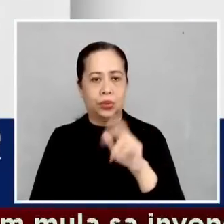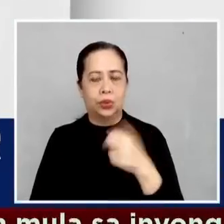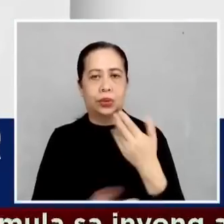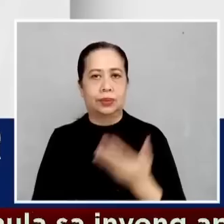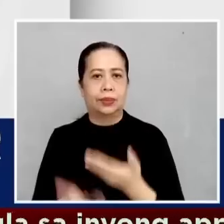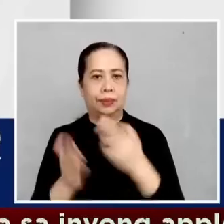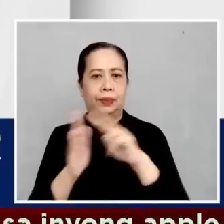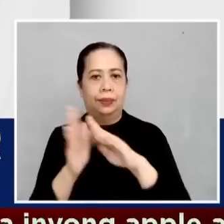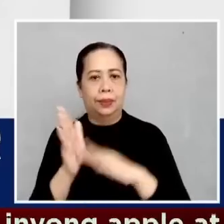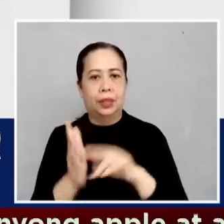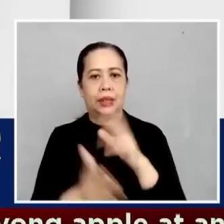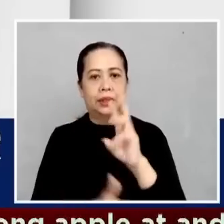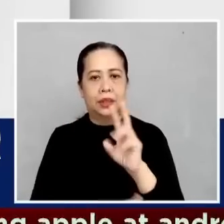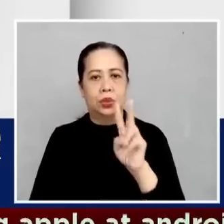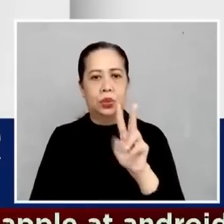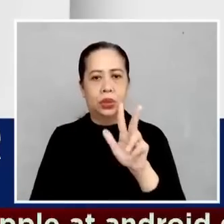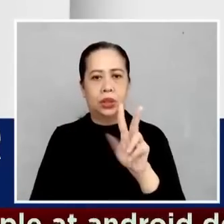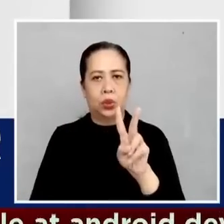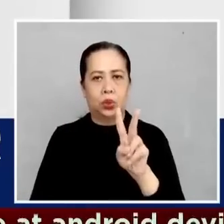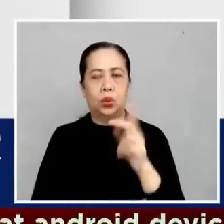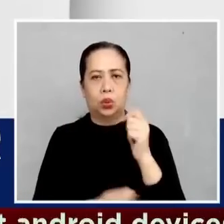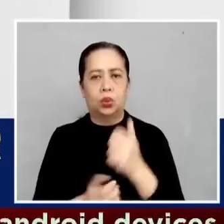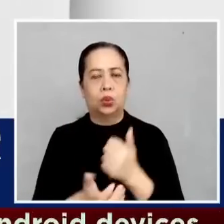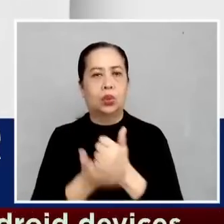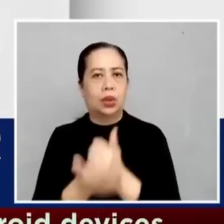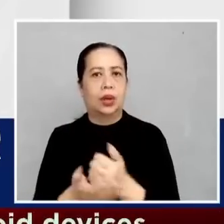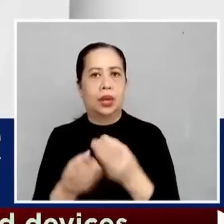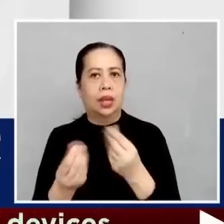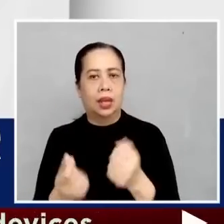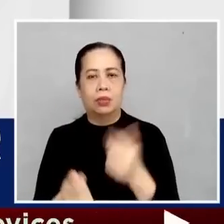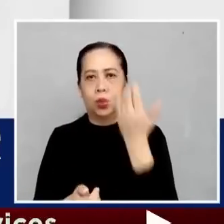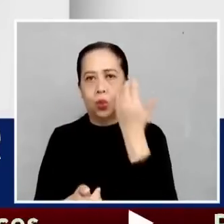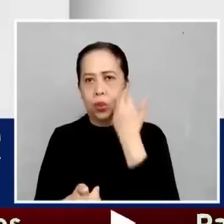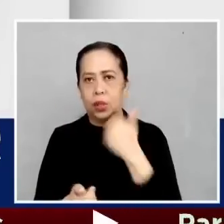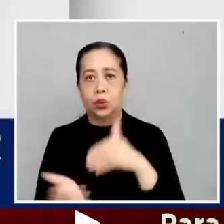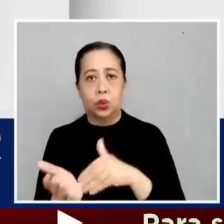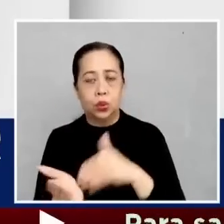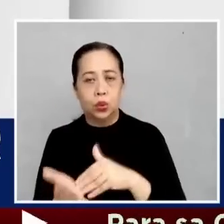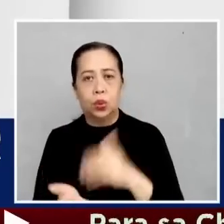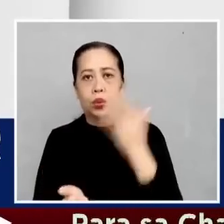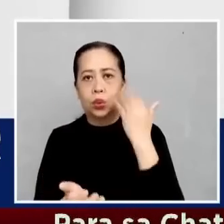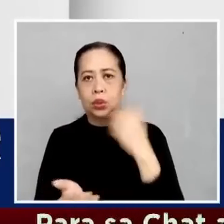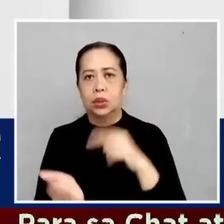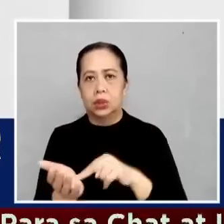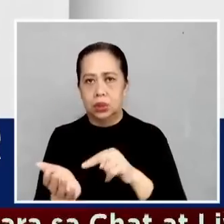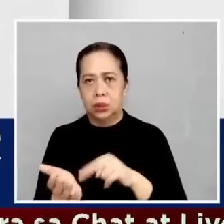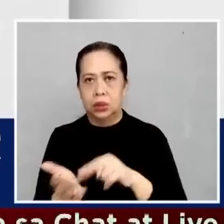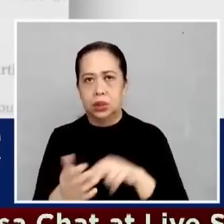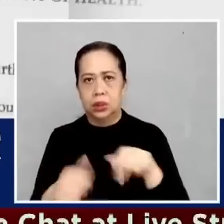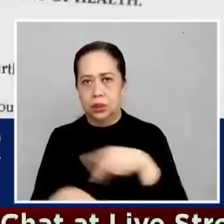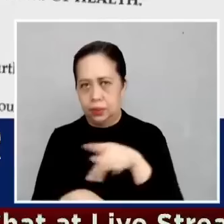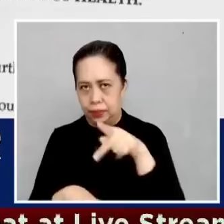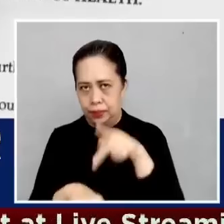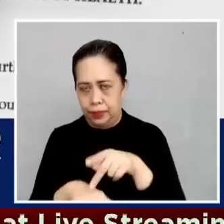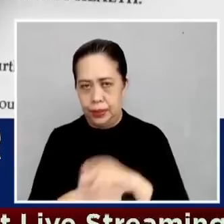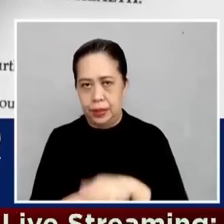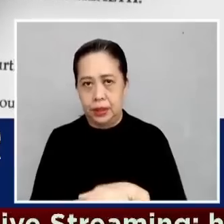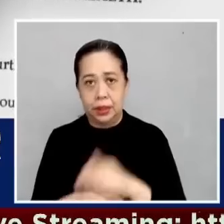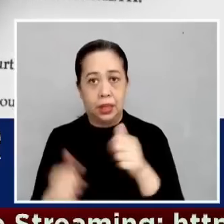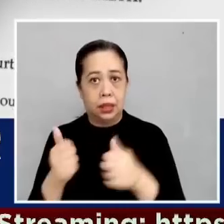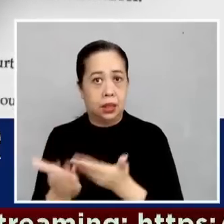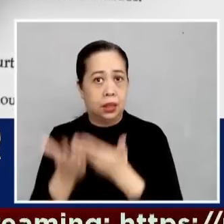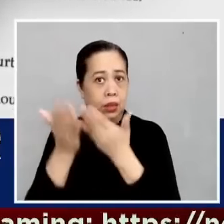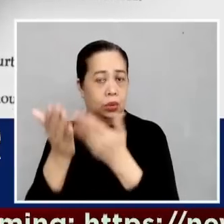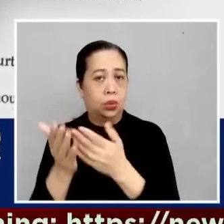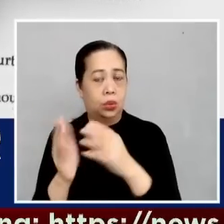6232 na matugunan ang banta ng shortage ng mga doktor at kalaunay mga nurse sa bansa. Sa ilalim ng panukalang